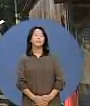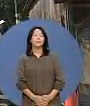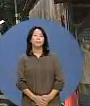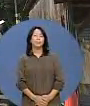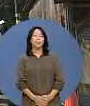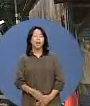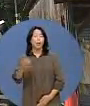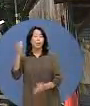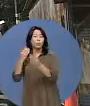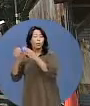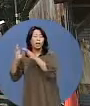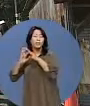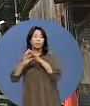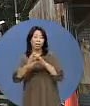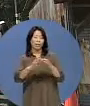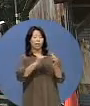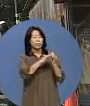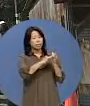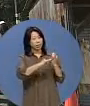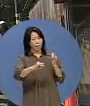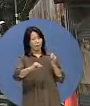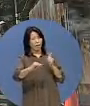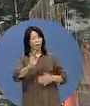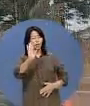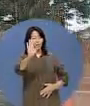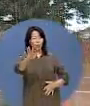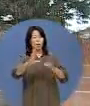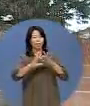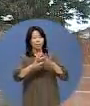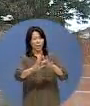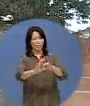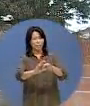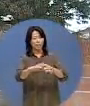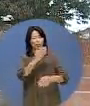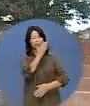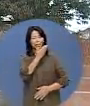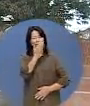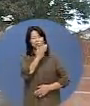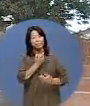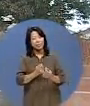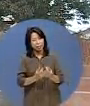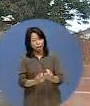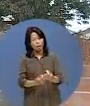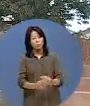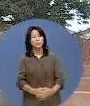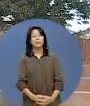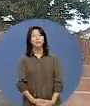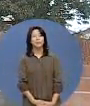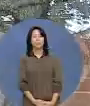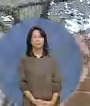こういう古くから伝わる言い伝えなどが次の世代にも伝わっていくといいですよね。